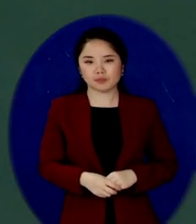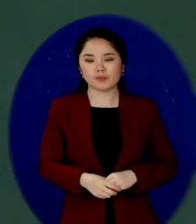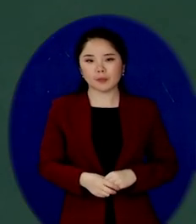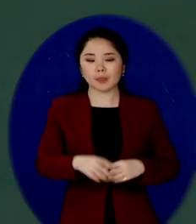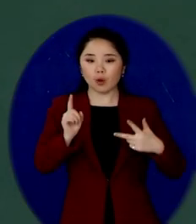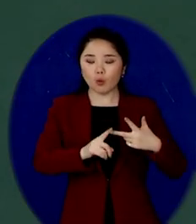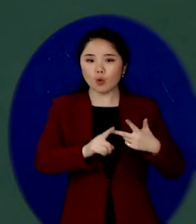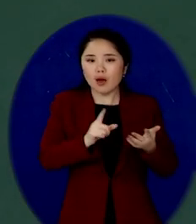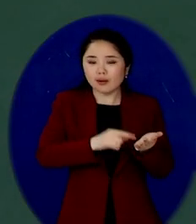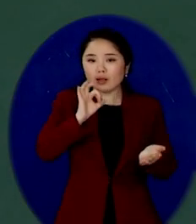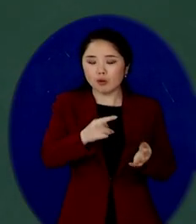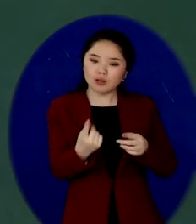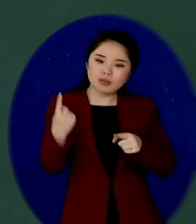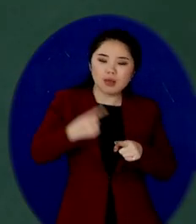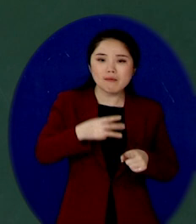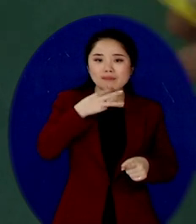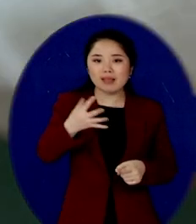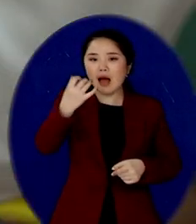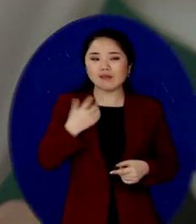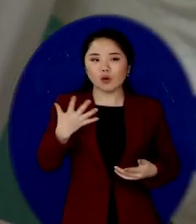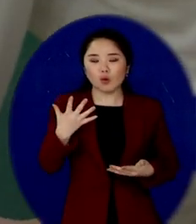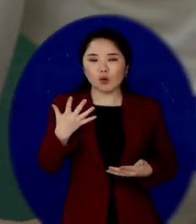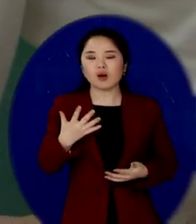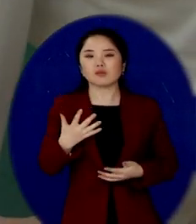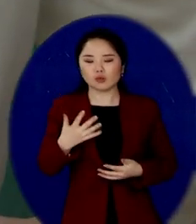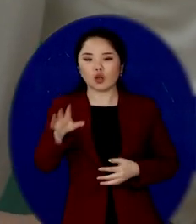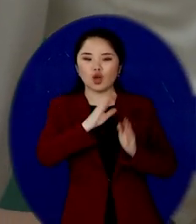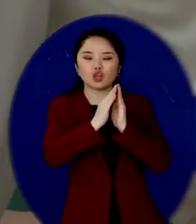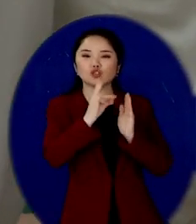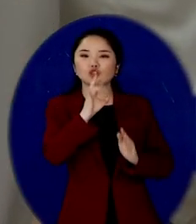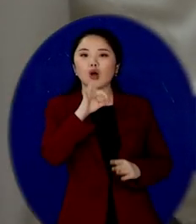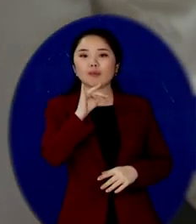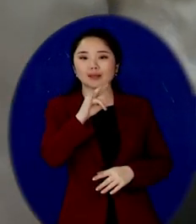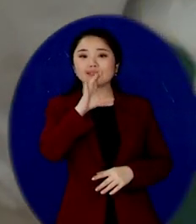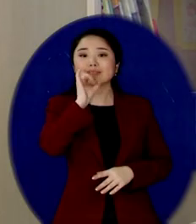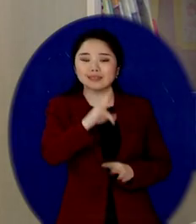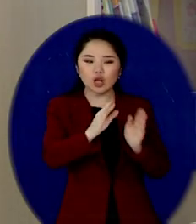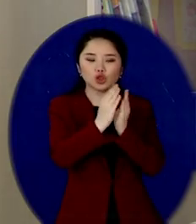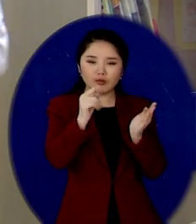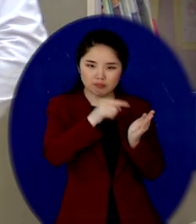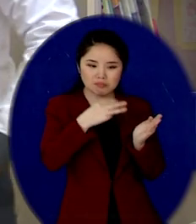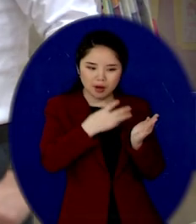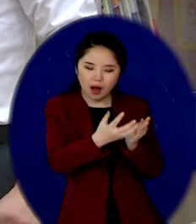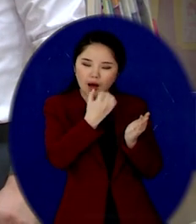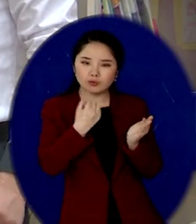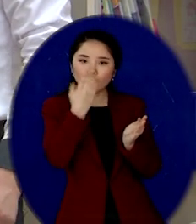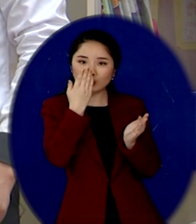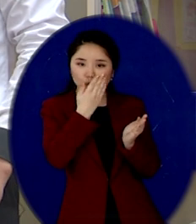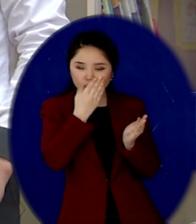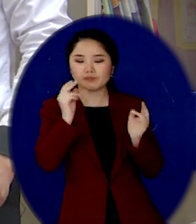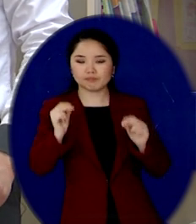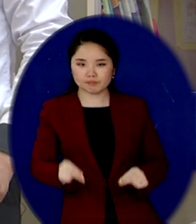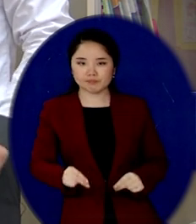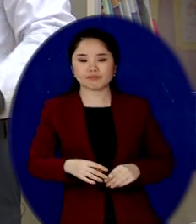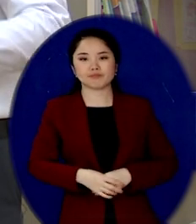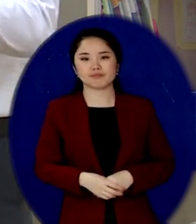Шаардлагатай тохиолдолд нэмэлт мэдээлэл авахыг хүсвэл бүгдээрээ номын сангаас, номноос мэдээллийг авч болох